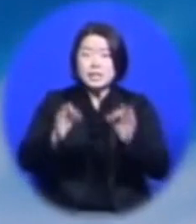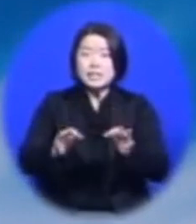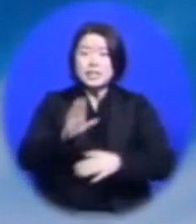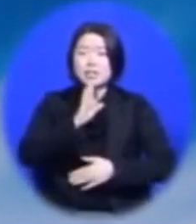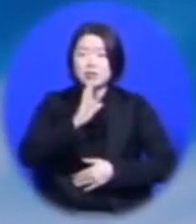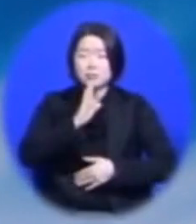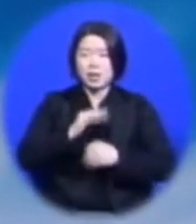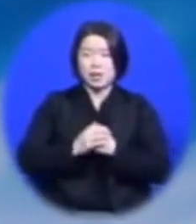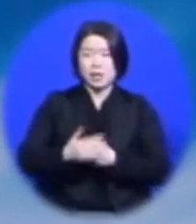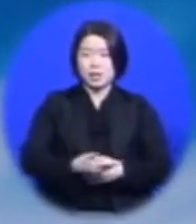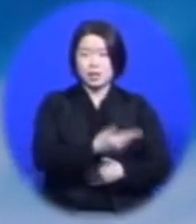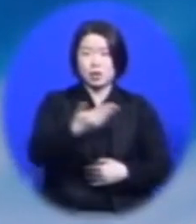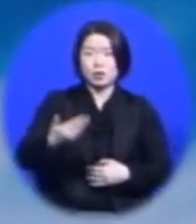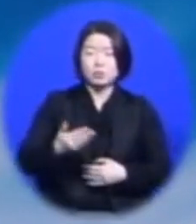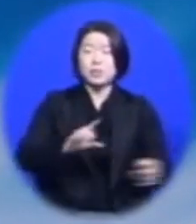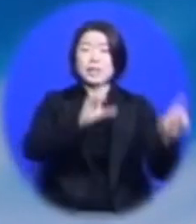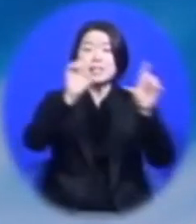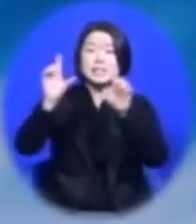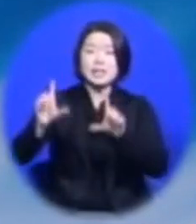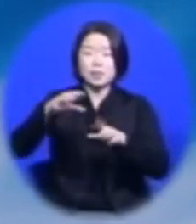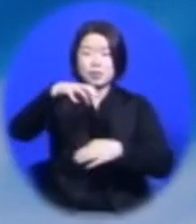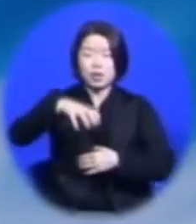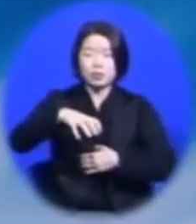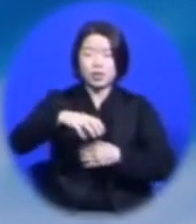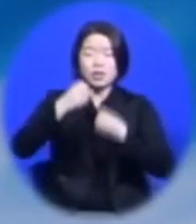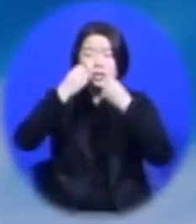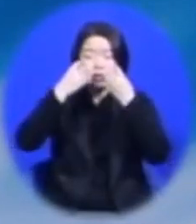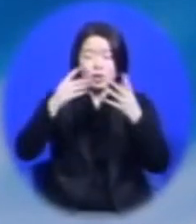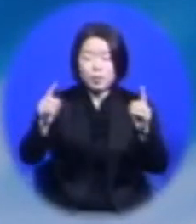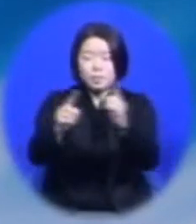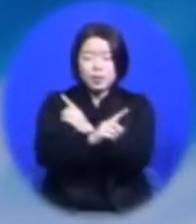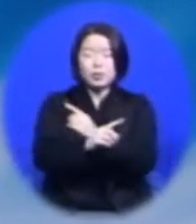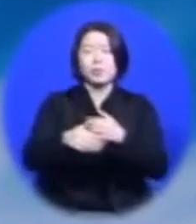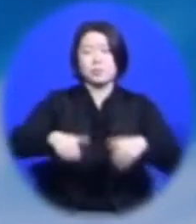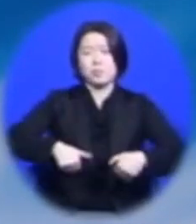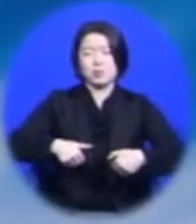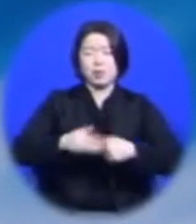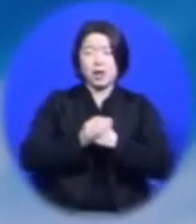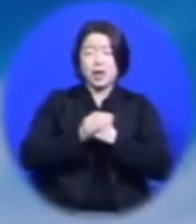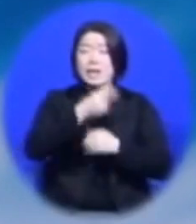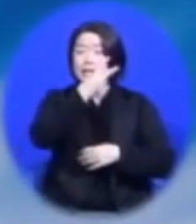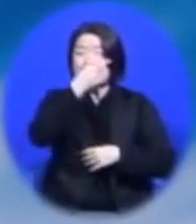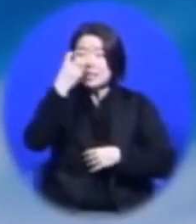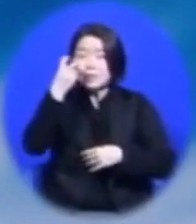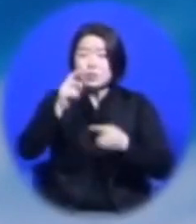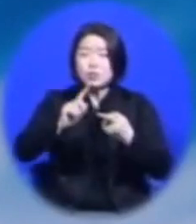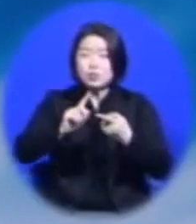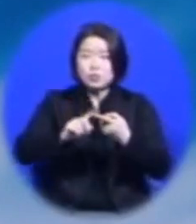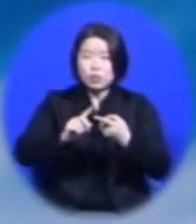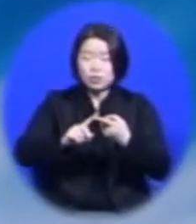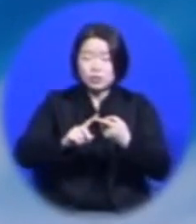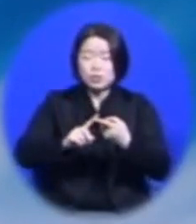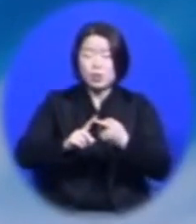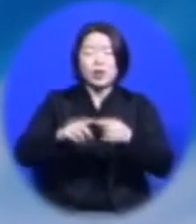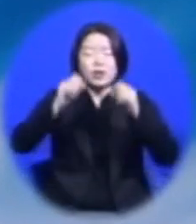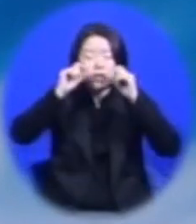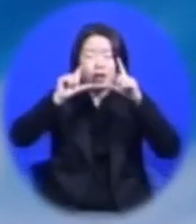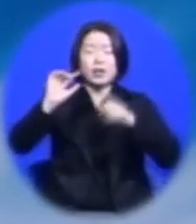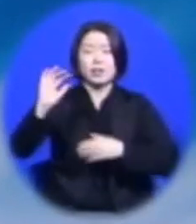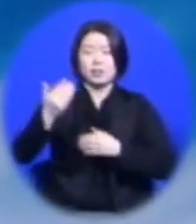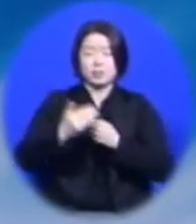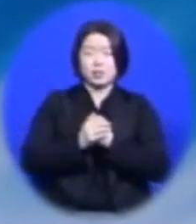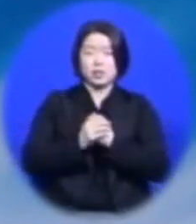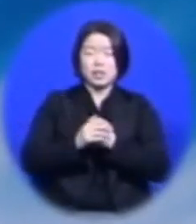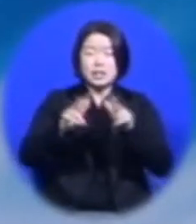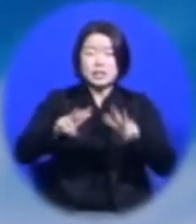정말 여러분의 삶에 새로운 전환이 와야 됩니다. 잠들었다가 깨어나야 하는 겁니다. 지금